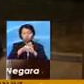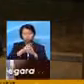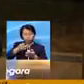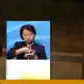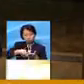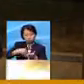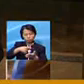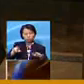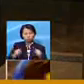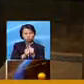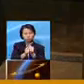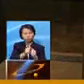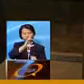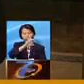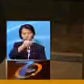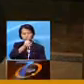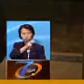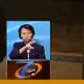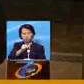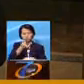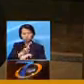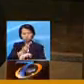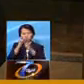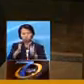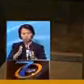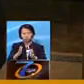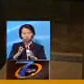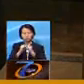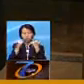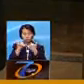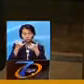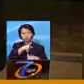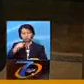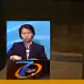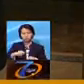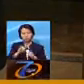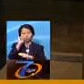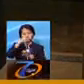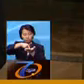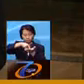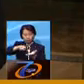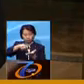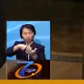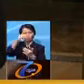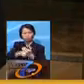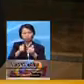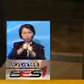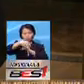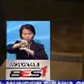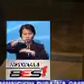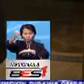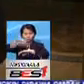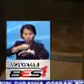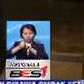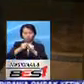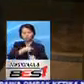dimeterai dengan China Communication Construction Company Limited manakala perjanjian pembiayaan projek dengan Export Import Bank of